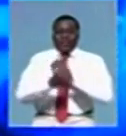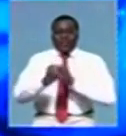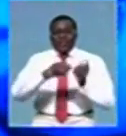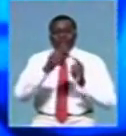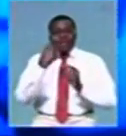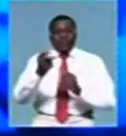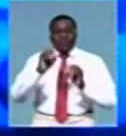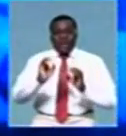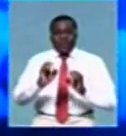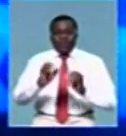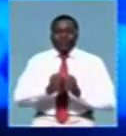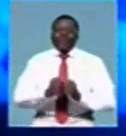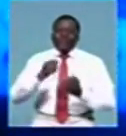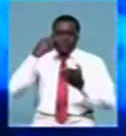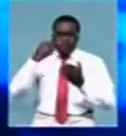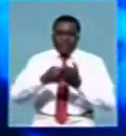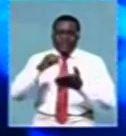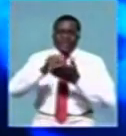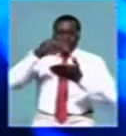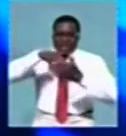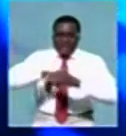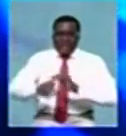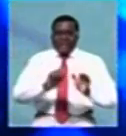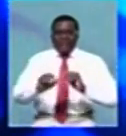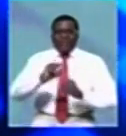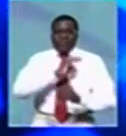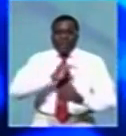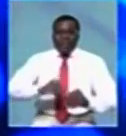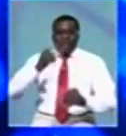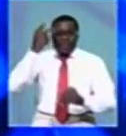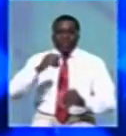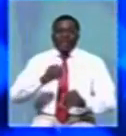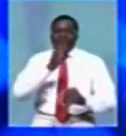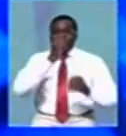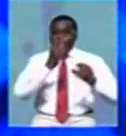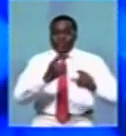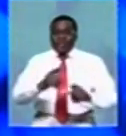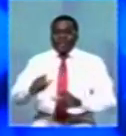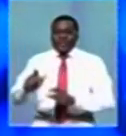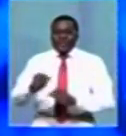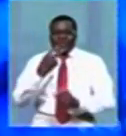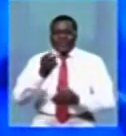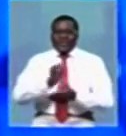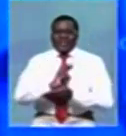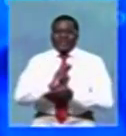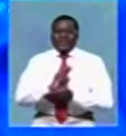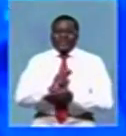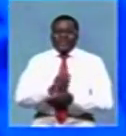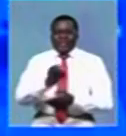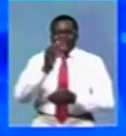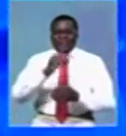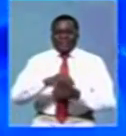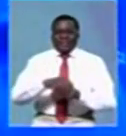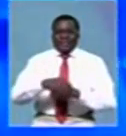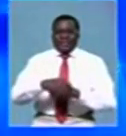Allons voir à Cotonou le constat de cette rentrée fait par le maire et le préfet du littoral. Voici le reportage de Virgile Arrodéon, Igor